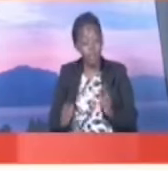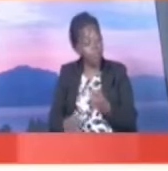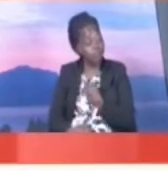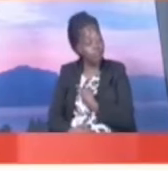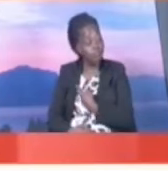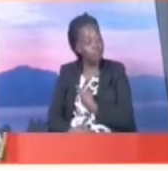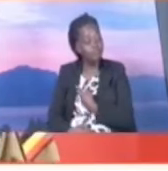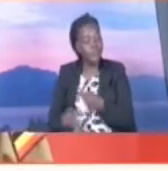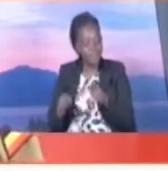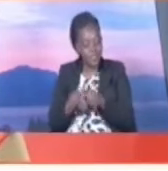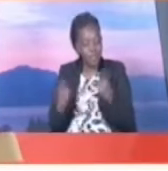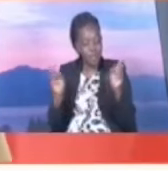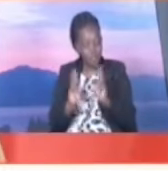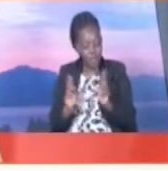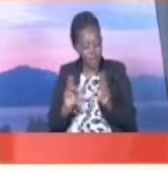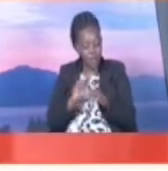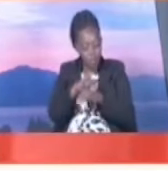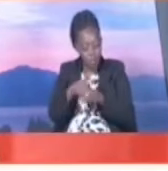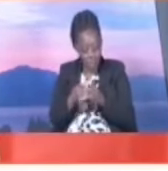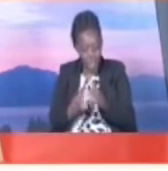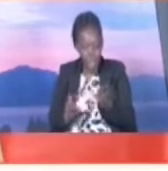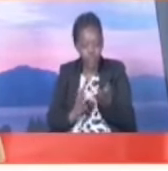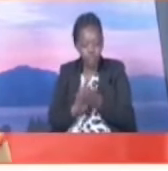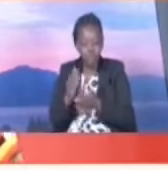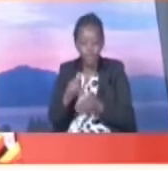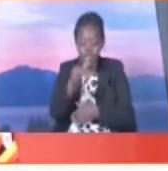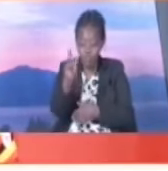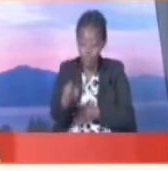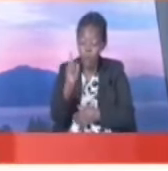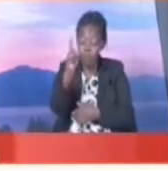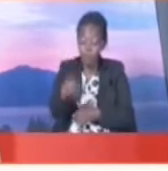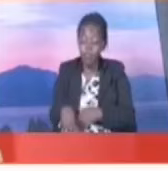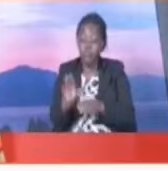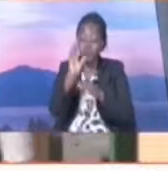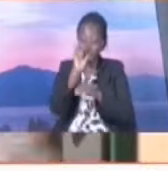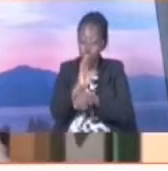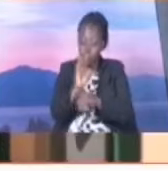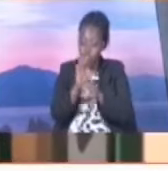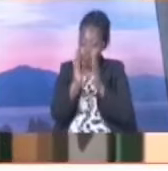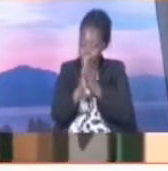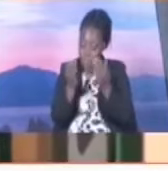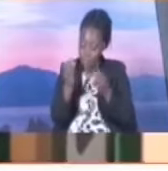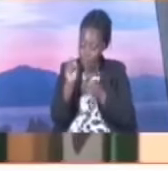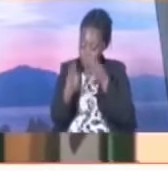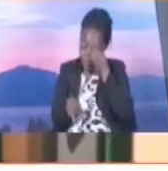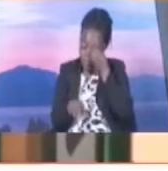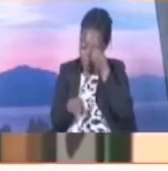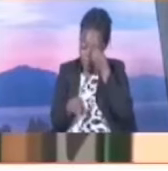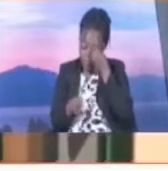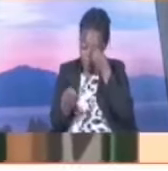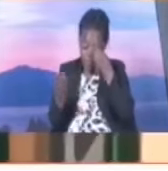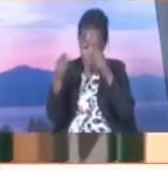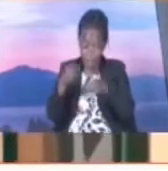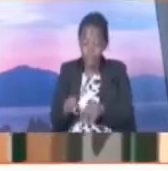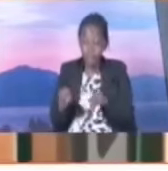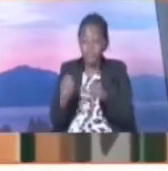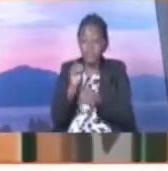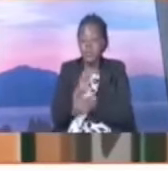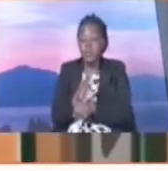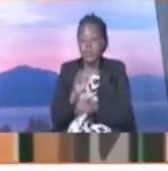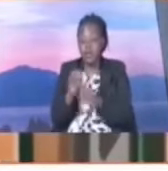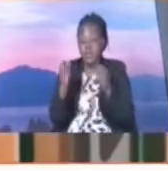tuli bateefuteefu kumekinga shuwa buli omu ajja wano kusinza ali safe. Bino yibereddewo nga n'omuwabuzi wa President ku